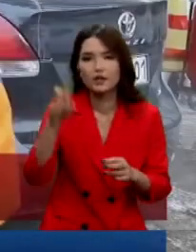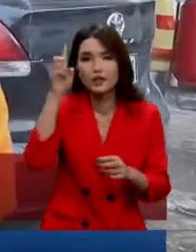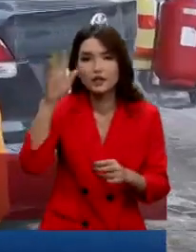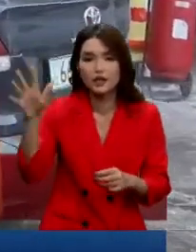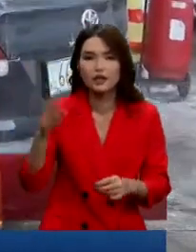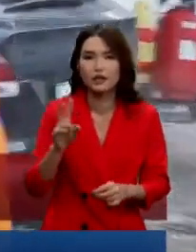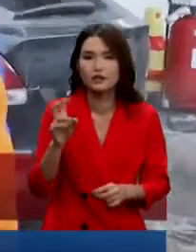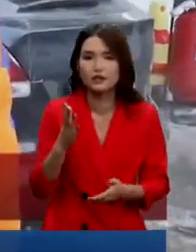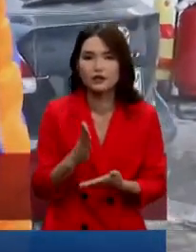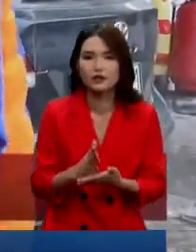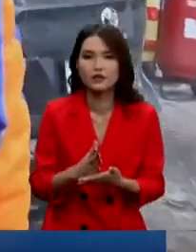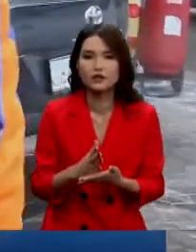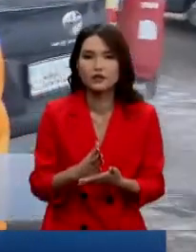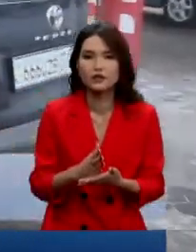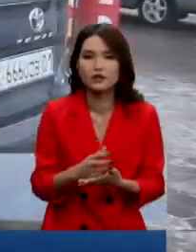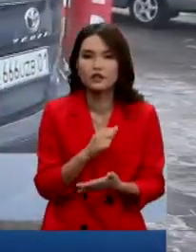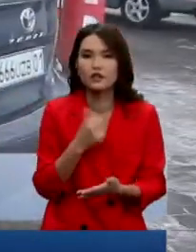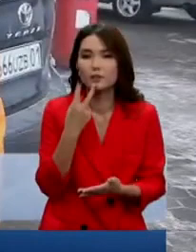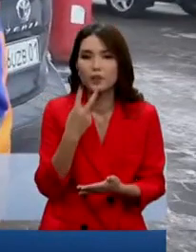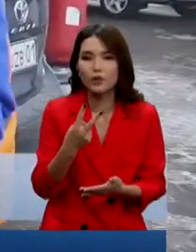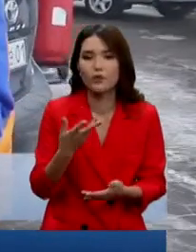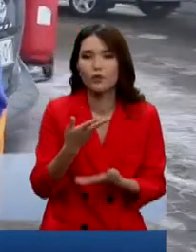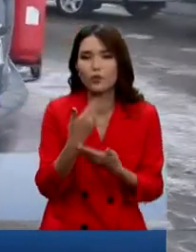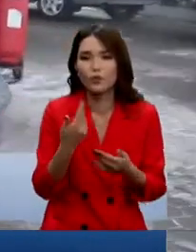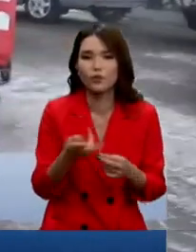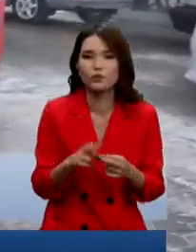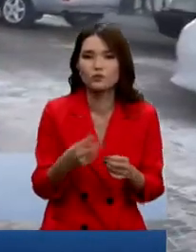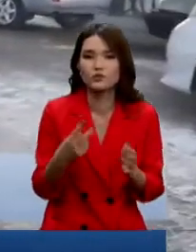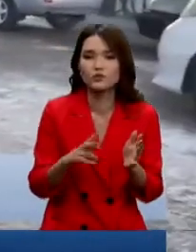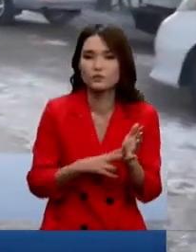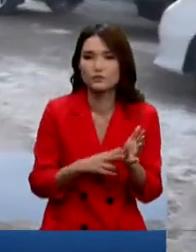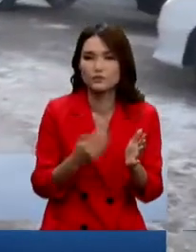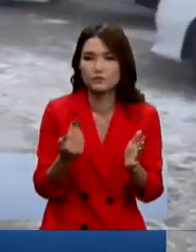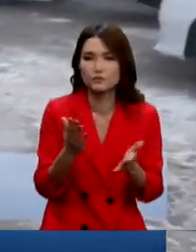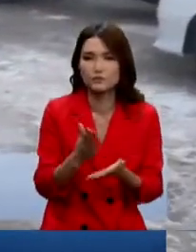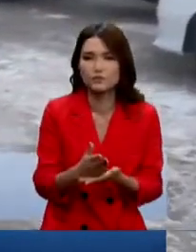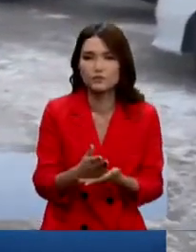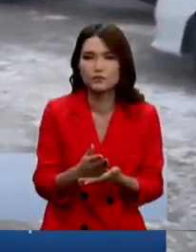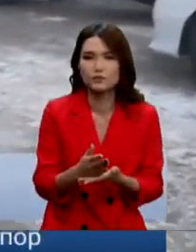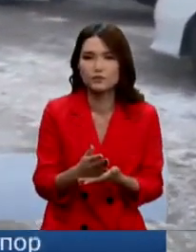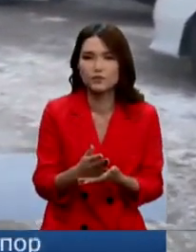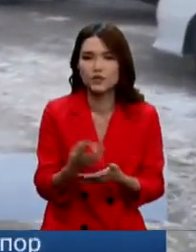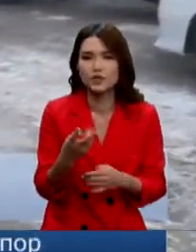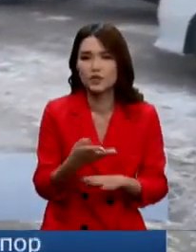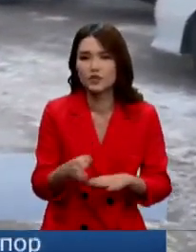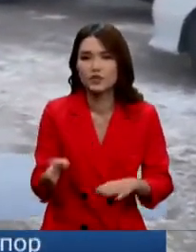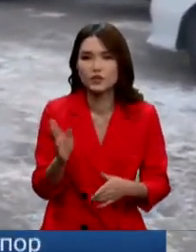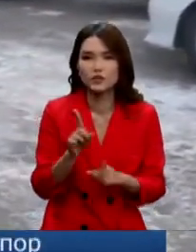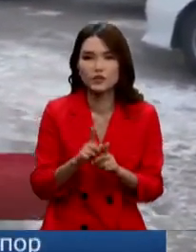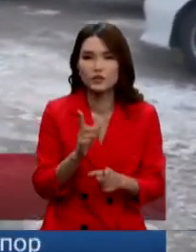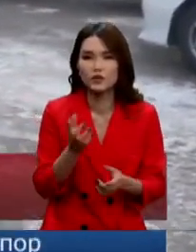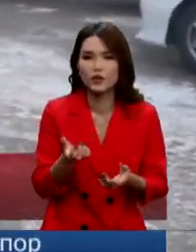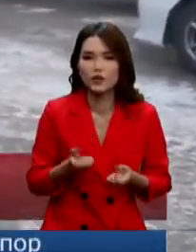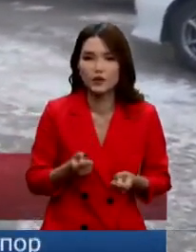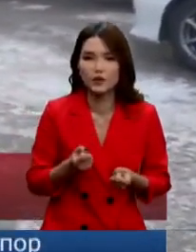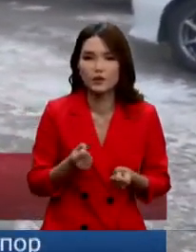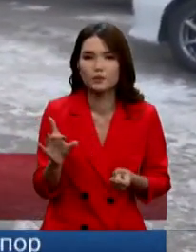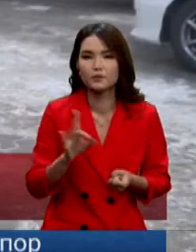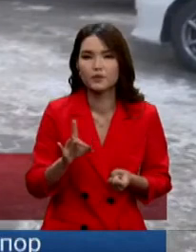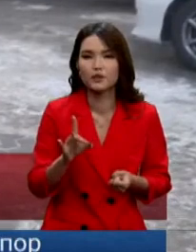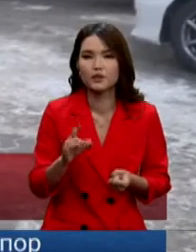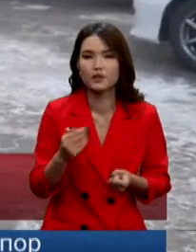марка. Сынаманы алып жатырмыз. ГОСТ бойынша 25-17 ГОСТ. Екі жерден аламыз. Диаметр